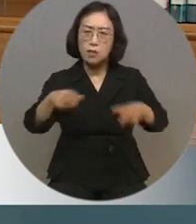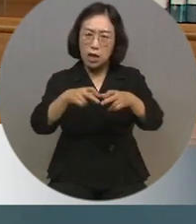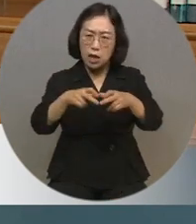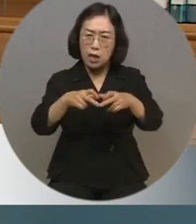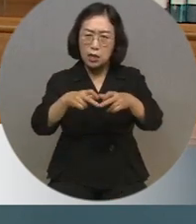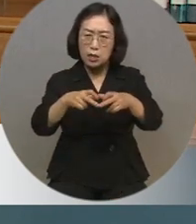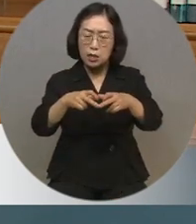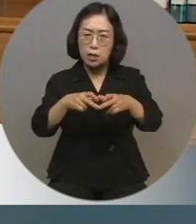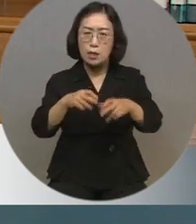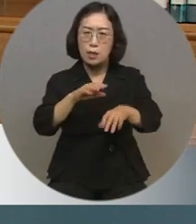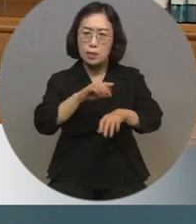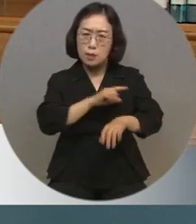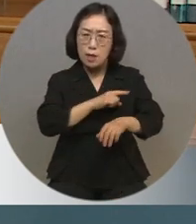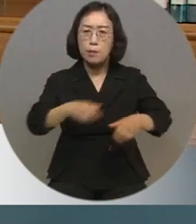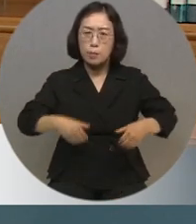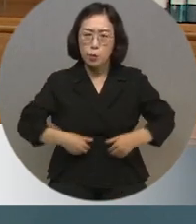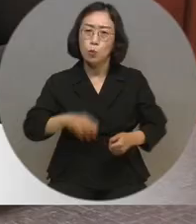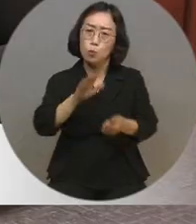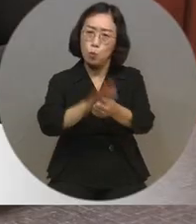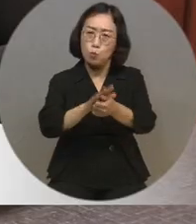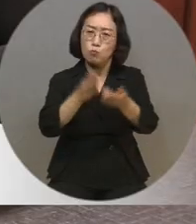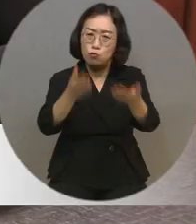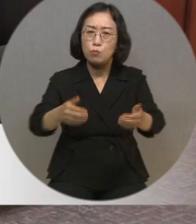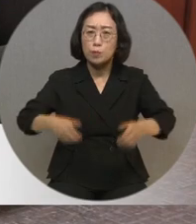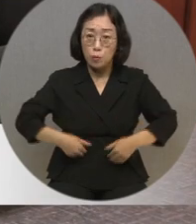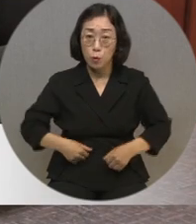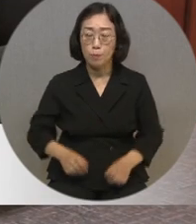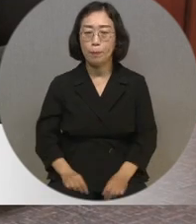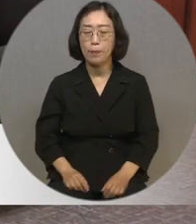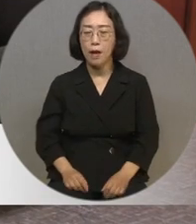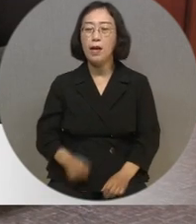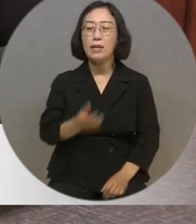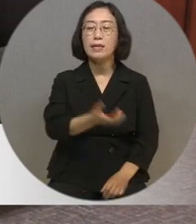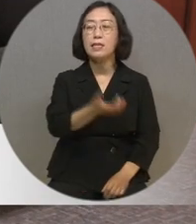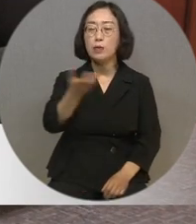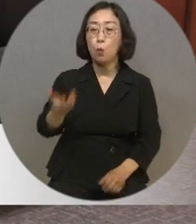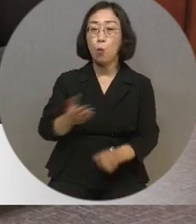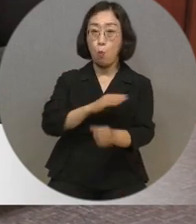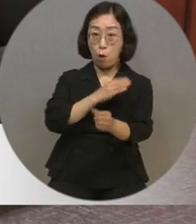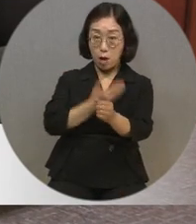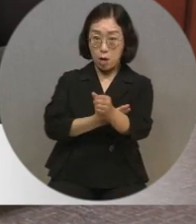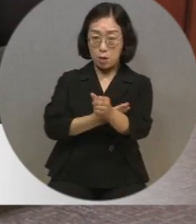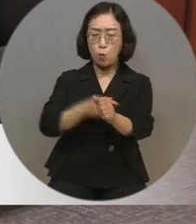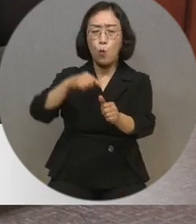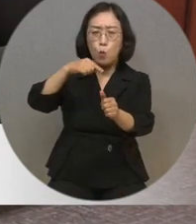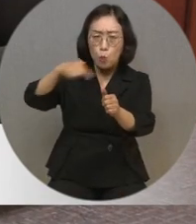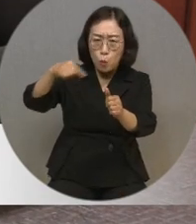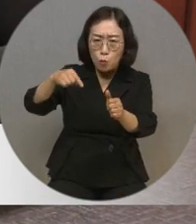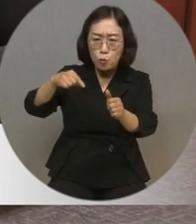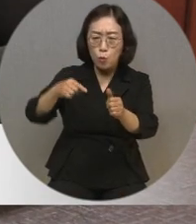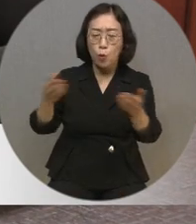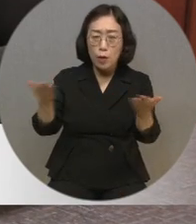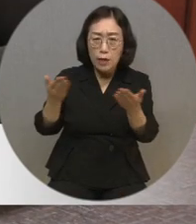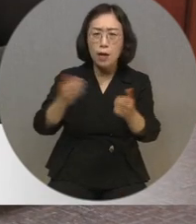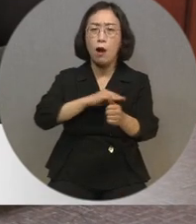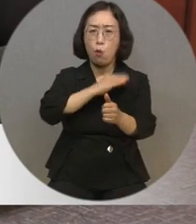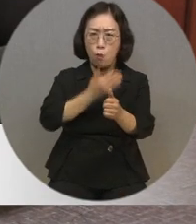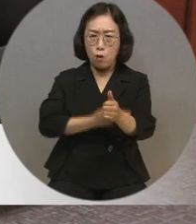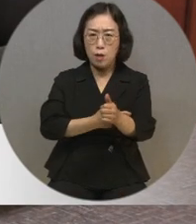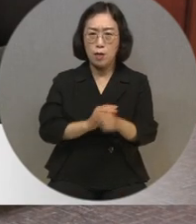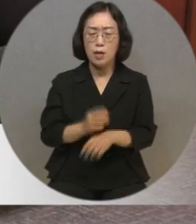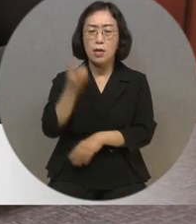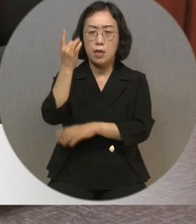것은 무엇이라고 생각하시나요? 이동권, 또 이동권 외에도 교육권, 노동권 이런 것들이 다